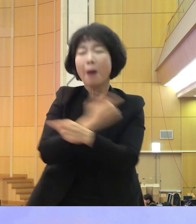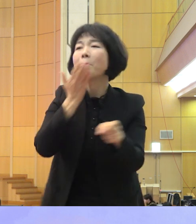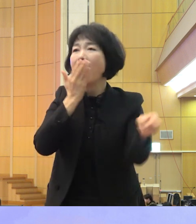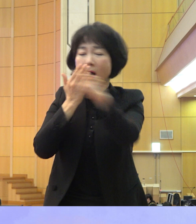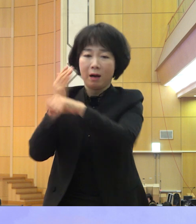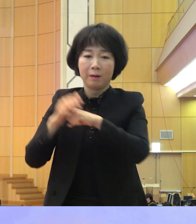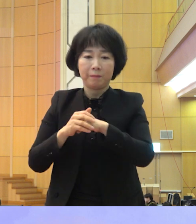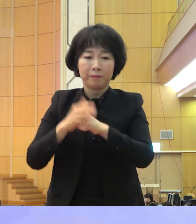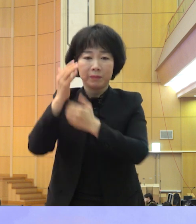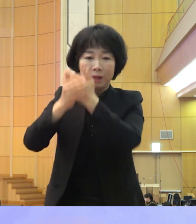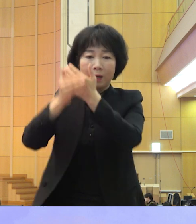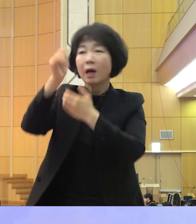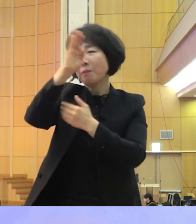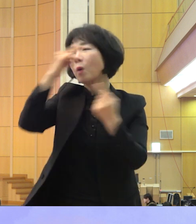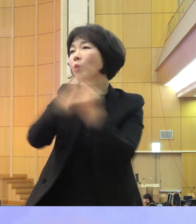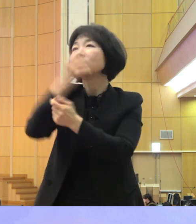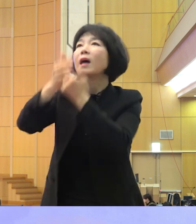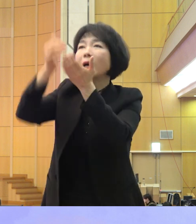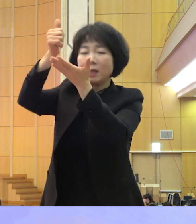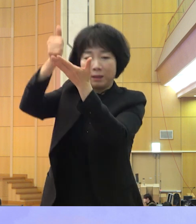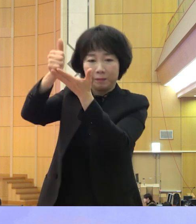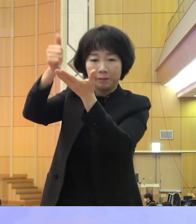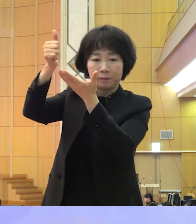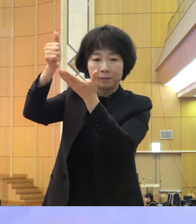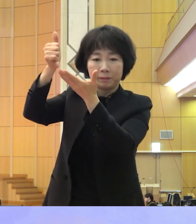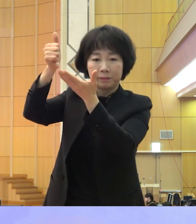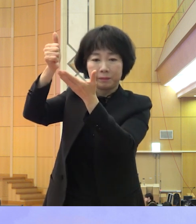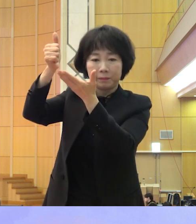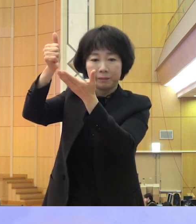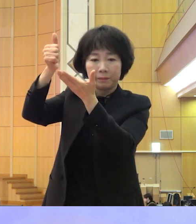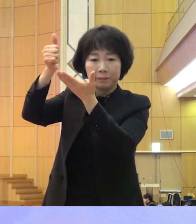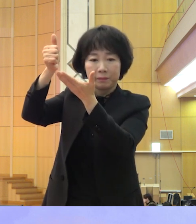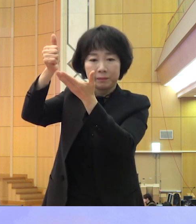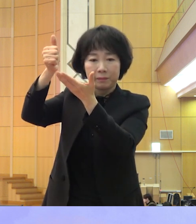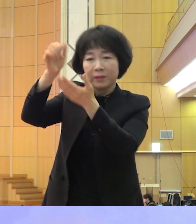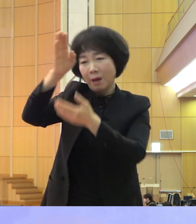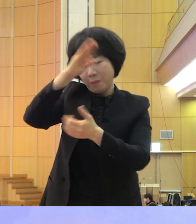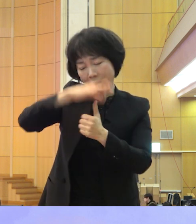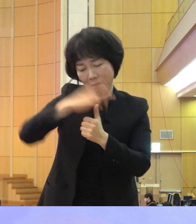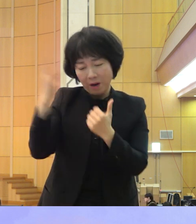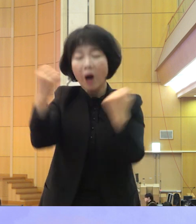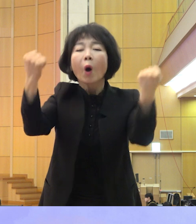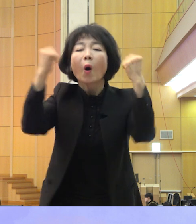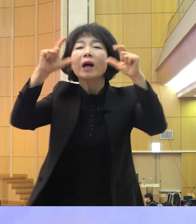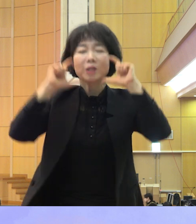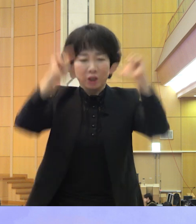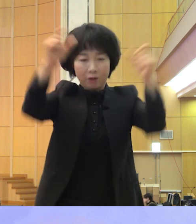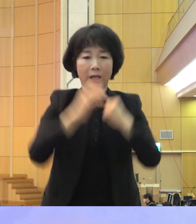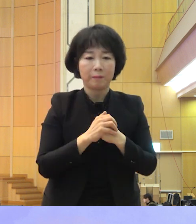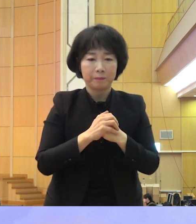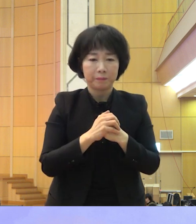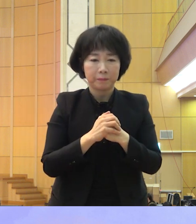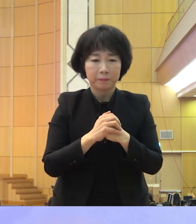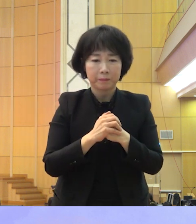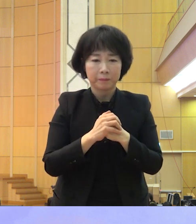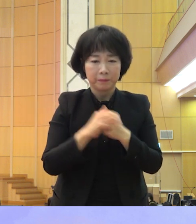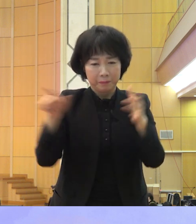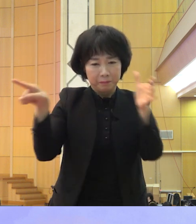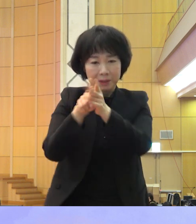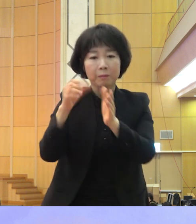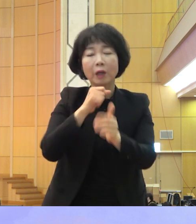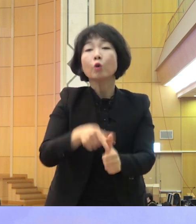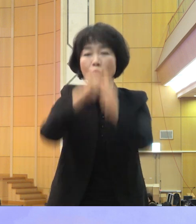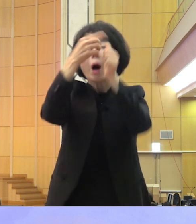나으리라. 하나님은 치료하는 여호와니라. 내 병에서 놓일지어다.